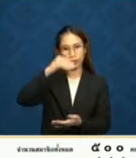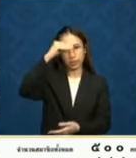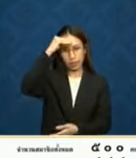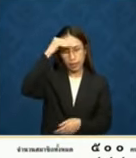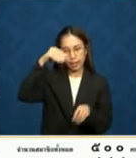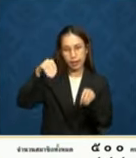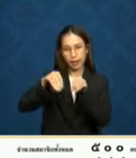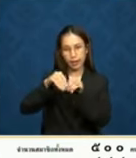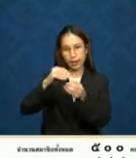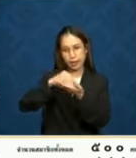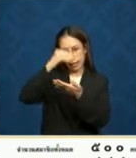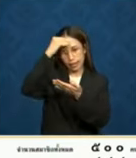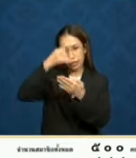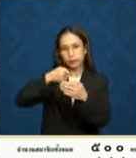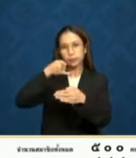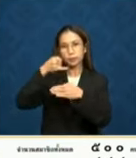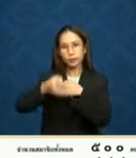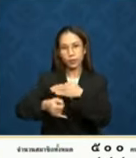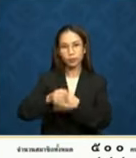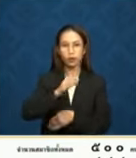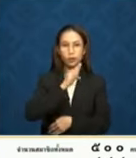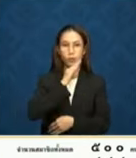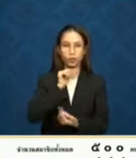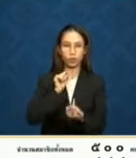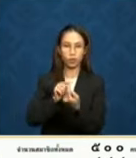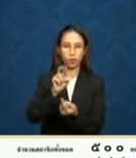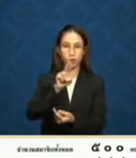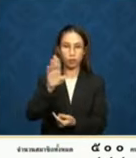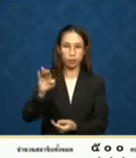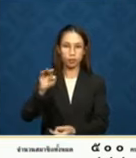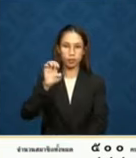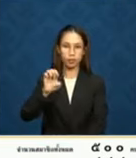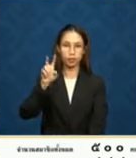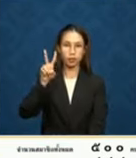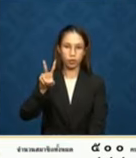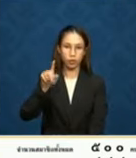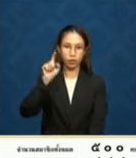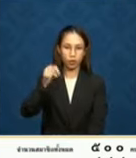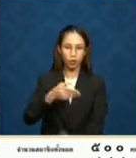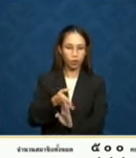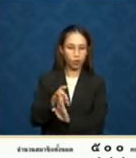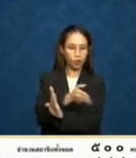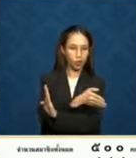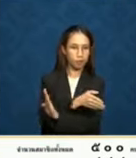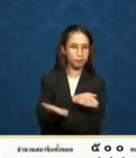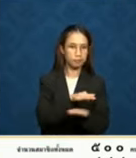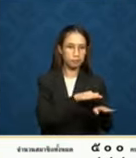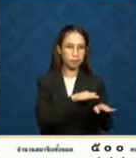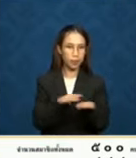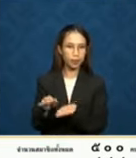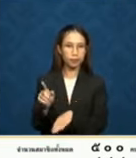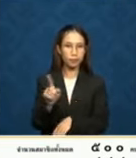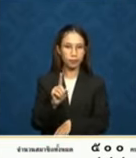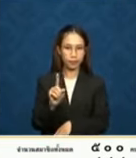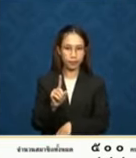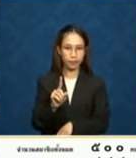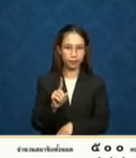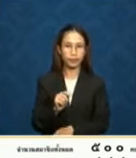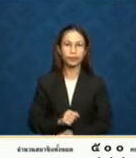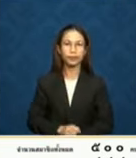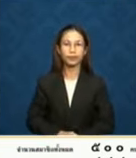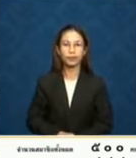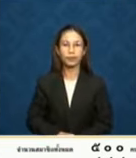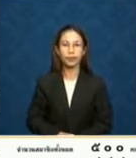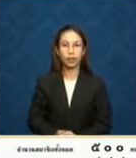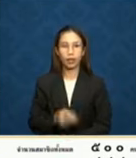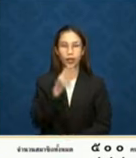ั hamled การศึกษาออกมาถ้าในระบบ EVพวกเราต้องเตรยมการอย่างไรและในเร